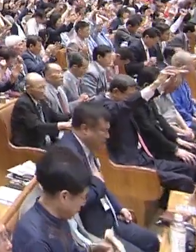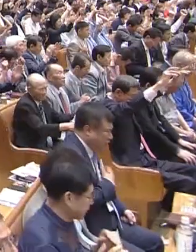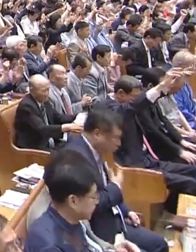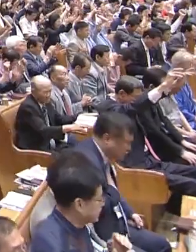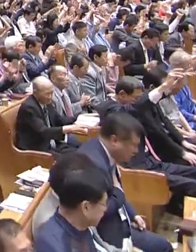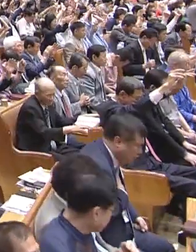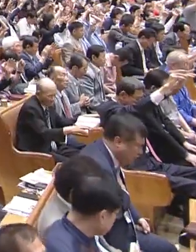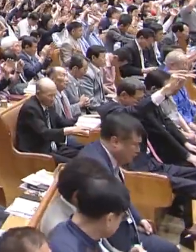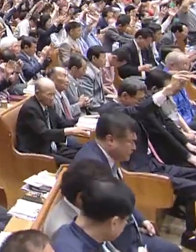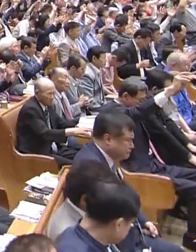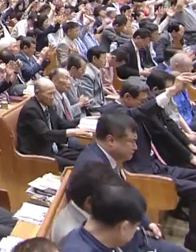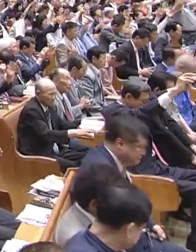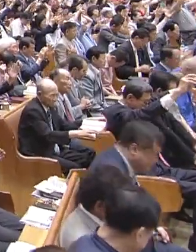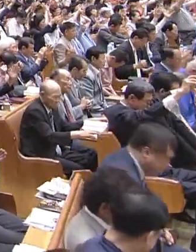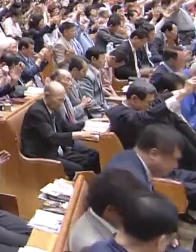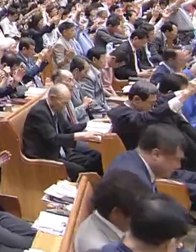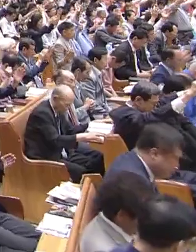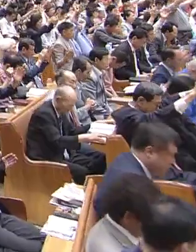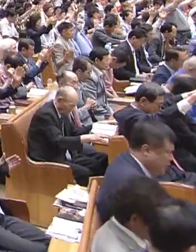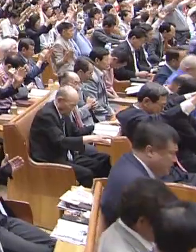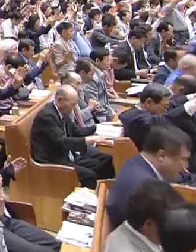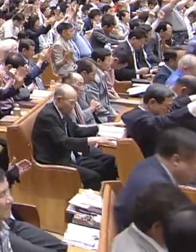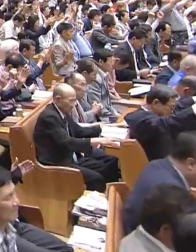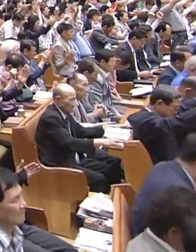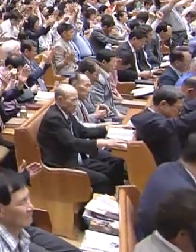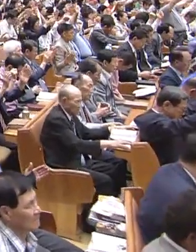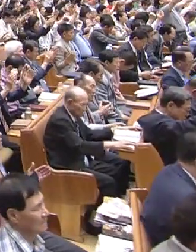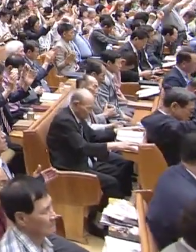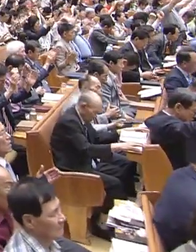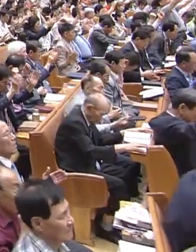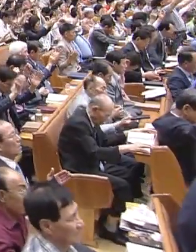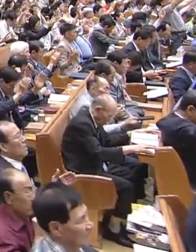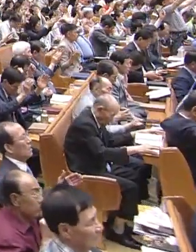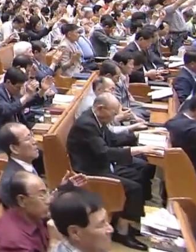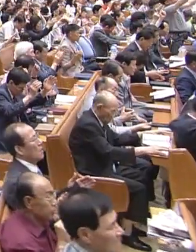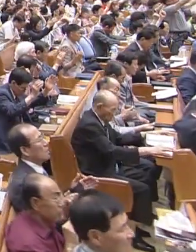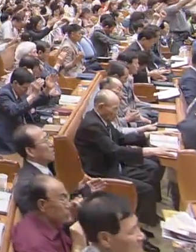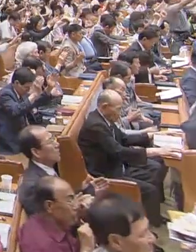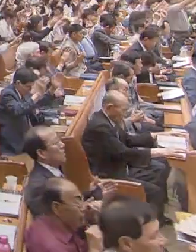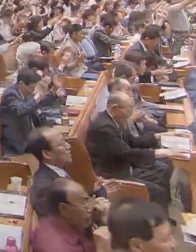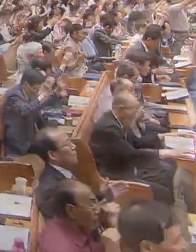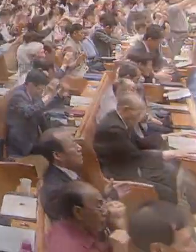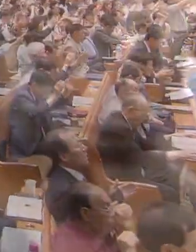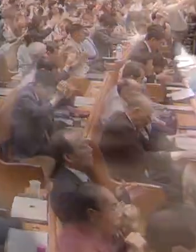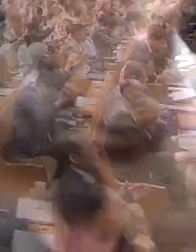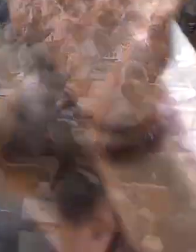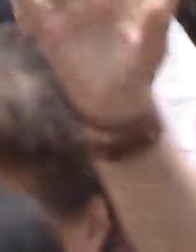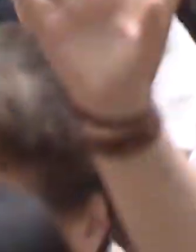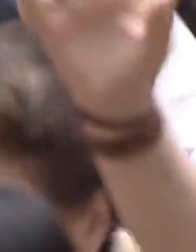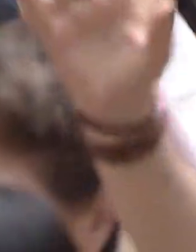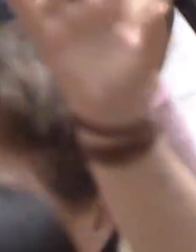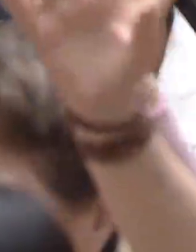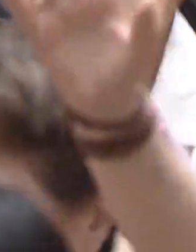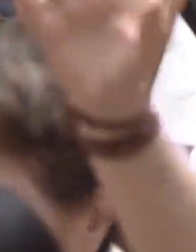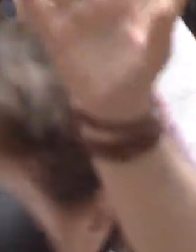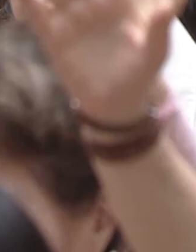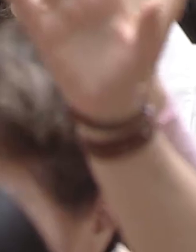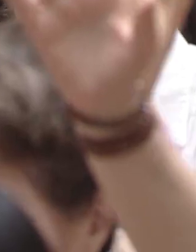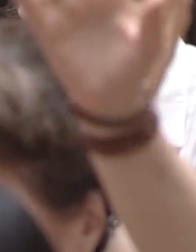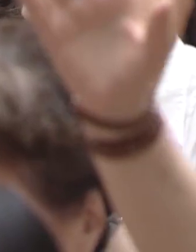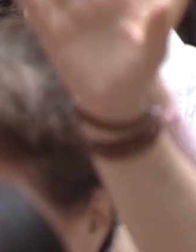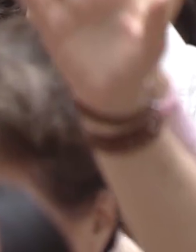깨닫게 하시고, 내가 은혜 받았음을 다시 한번 깨닫게 하심을 감사합니다. 내가 받은 은혜가 어떤